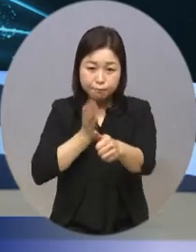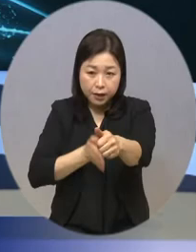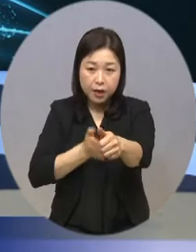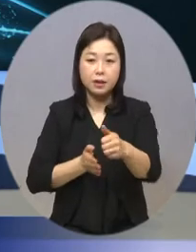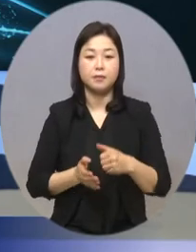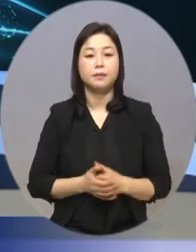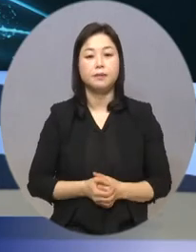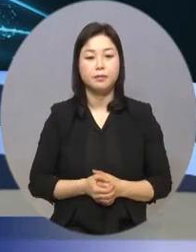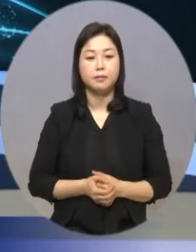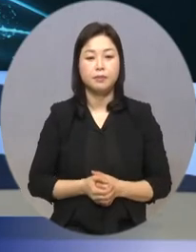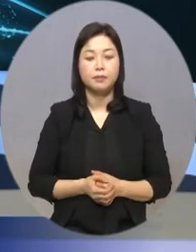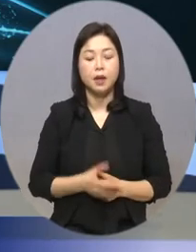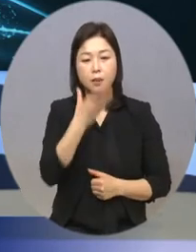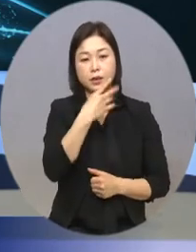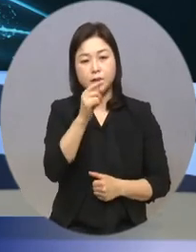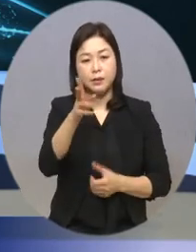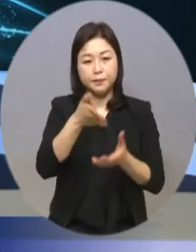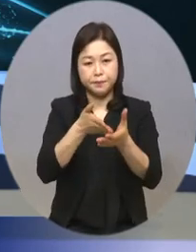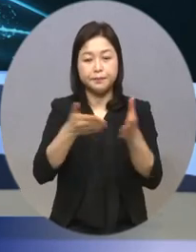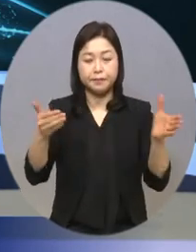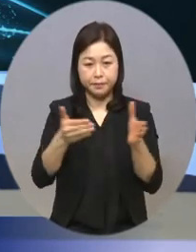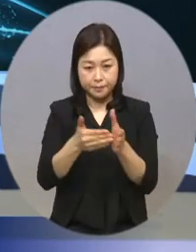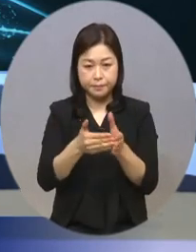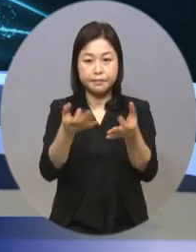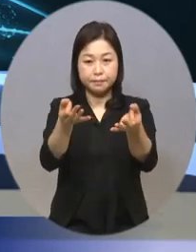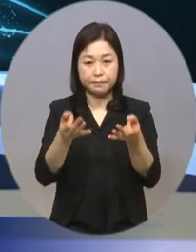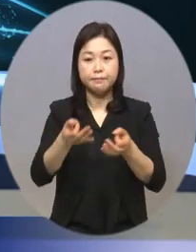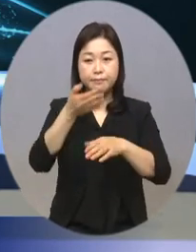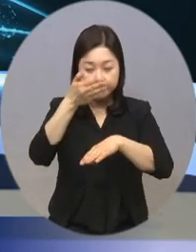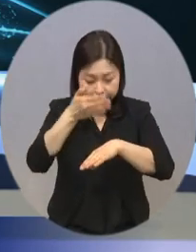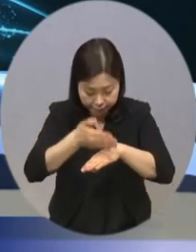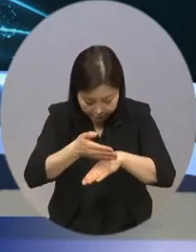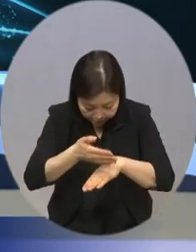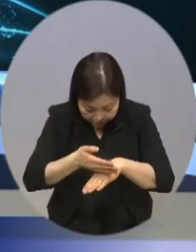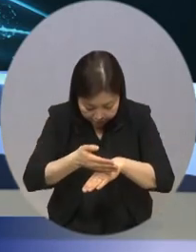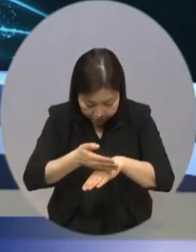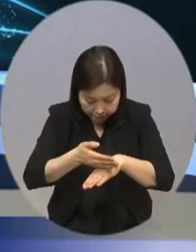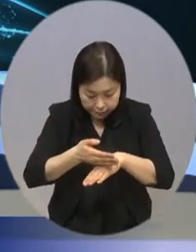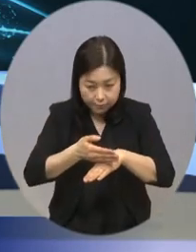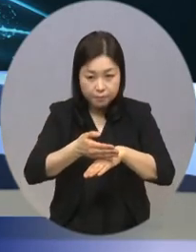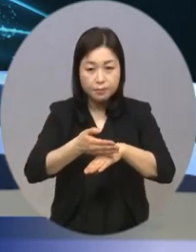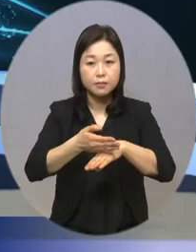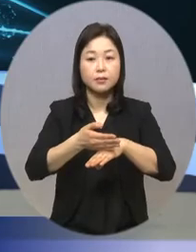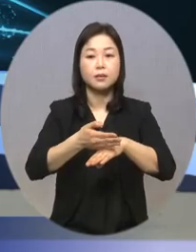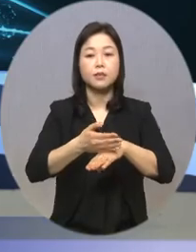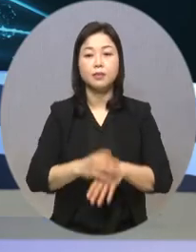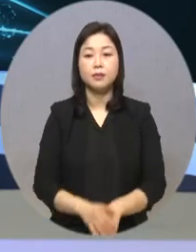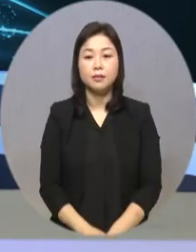바랍니다. 이상 복지TV 뉴스를 마칩니다. 시청해 주신 여러분 고맙습니다.